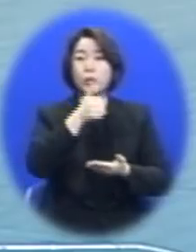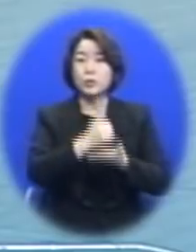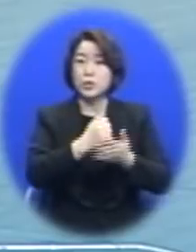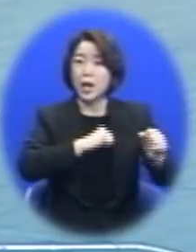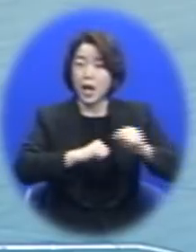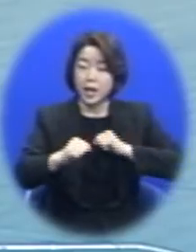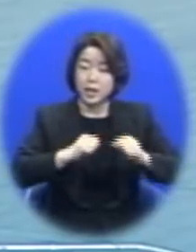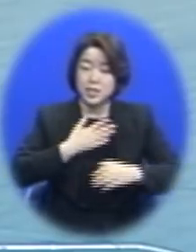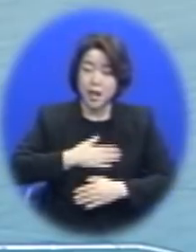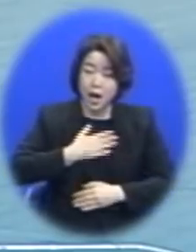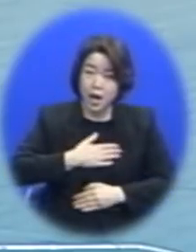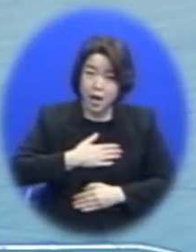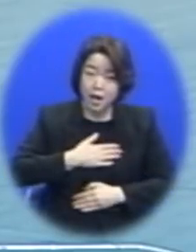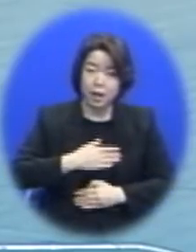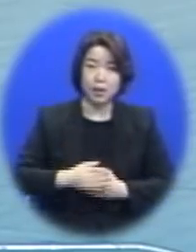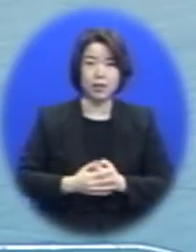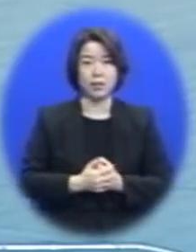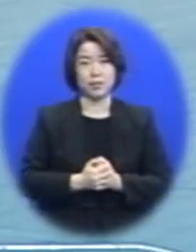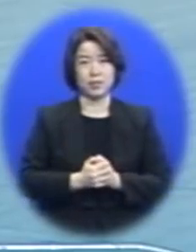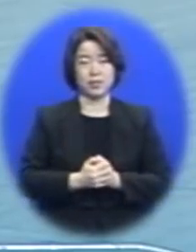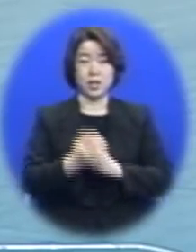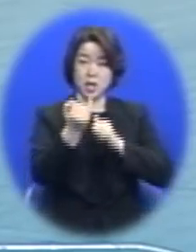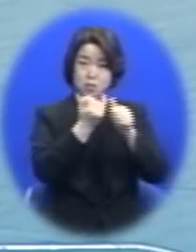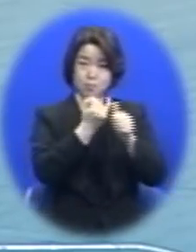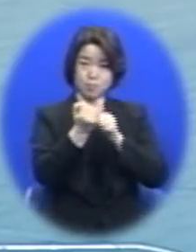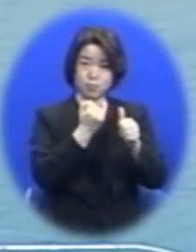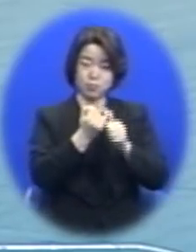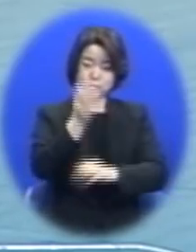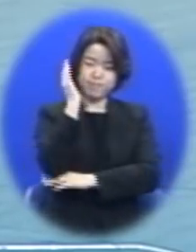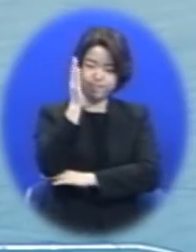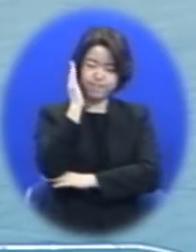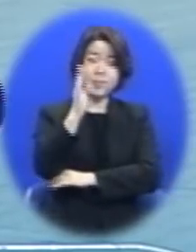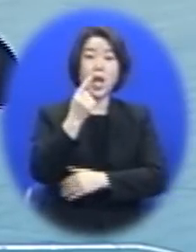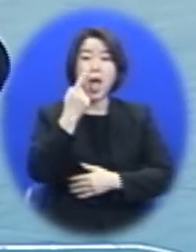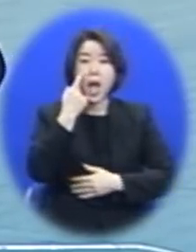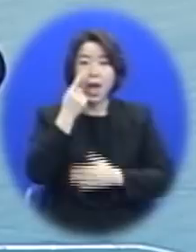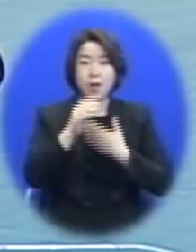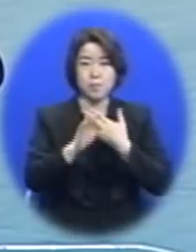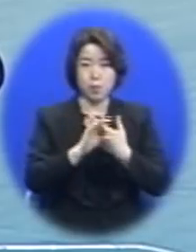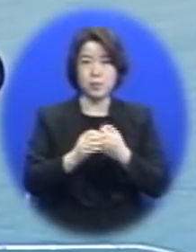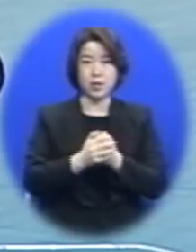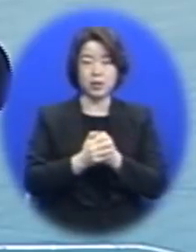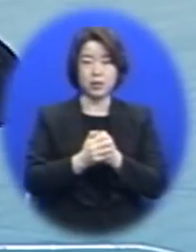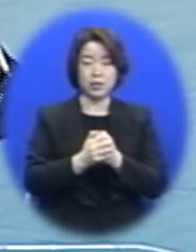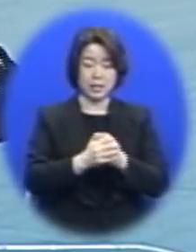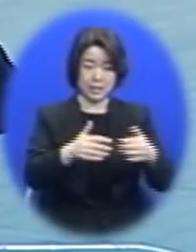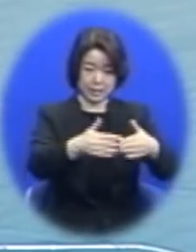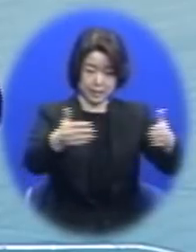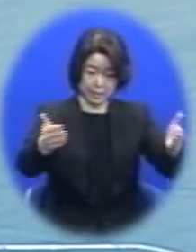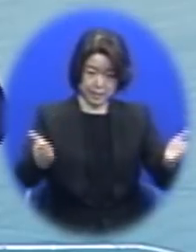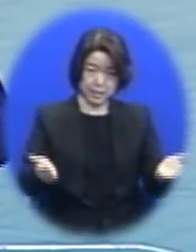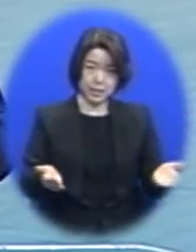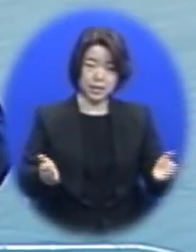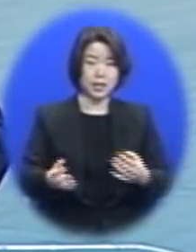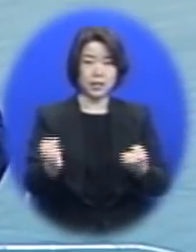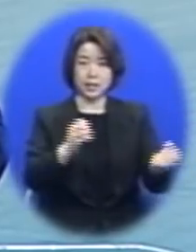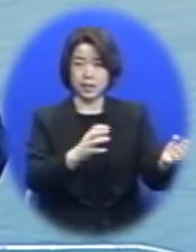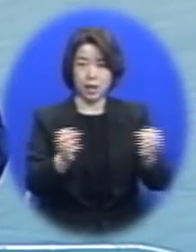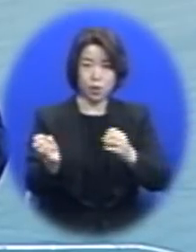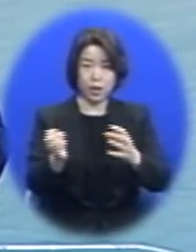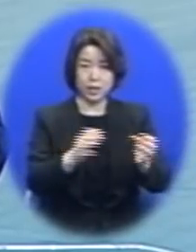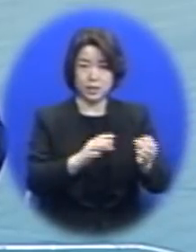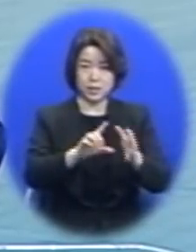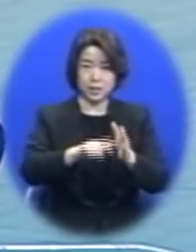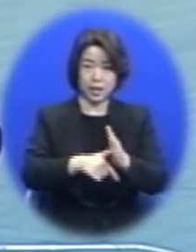아십니까 부부 세미나 해보면 좀 정해진 틀 속에서 이제 대화의 시간을 갖게